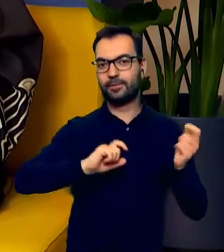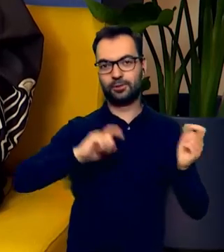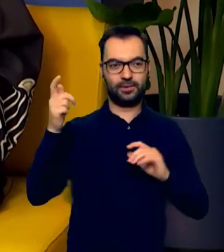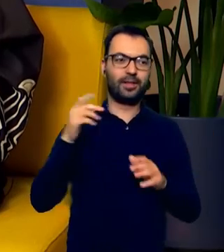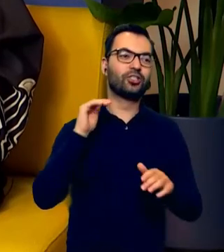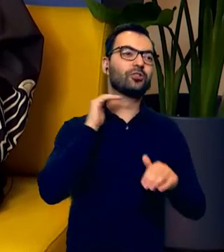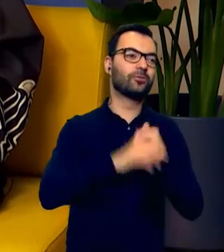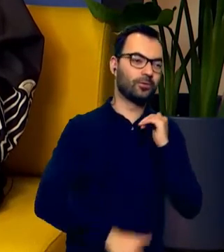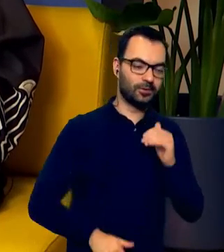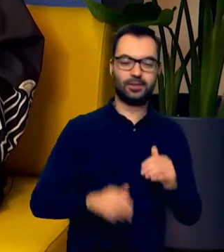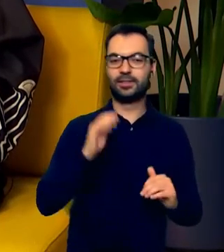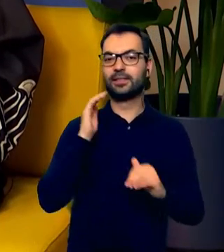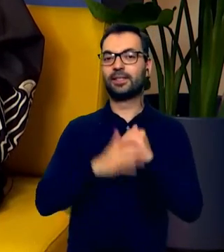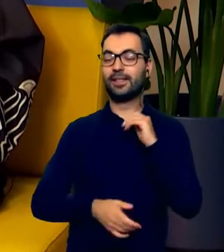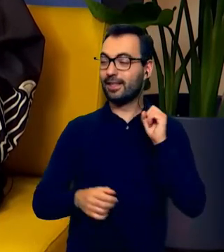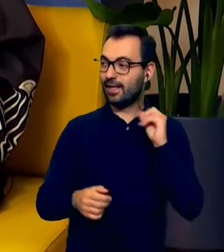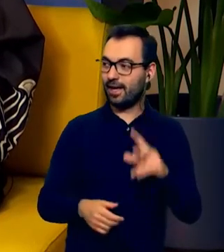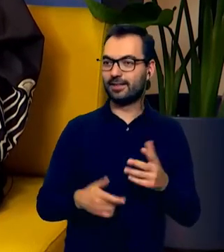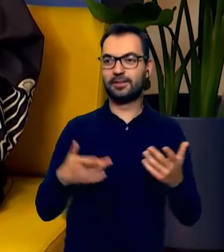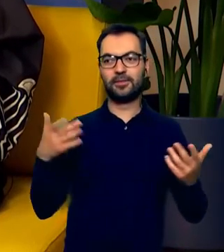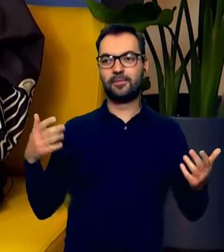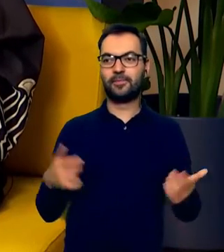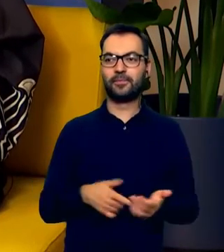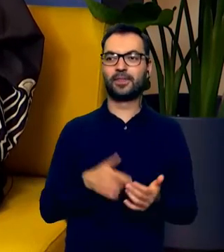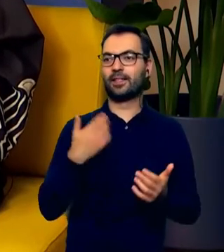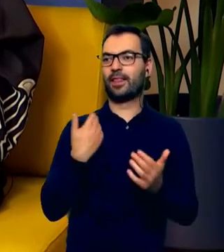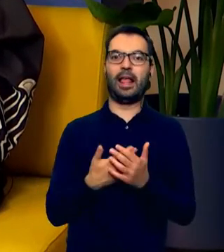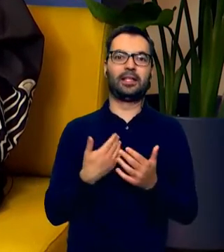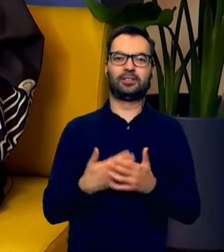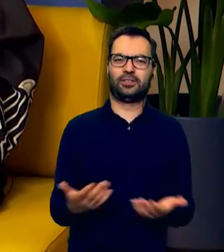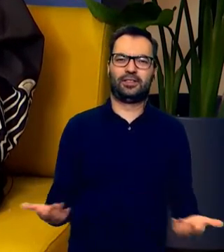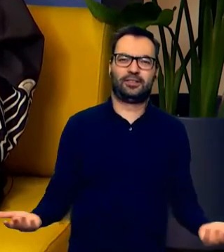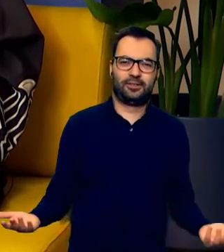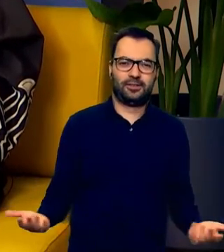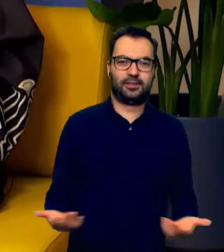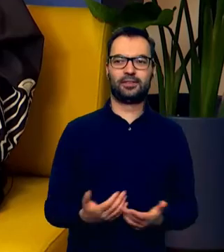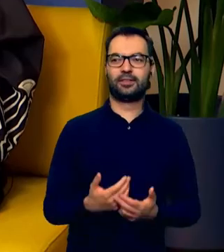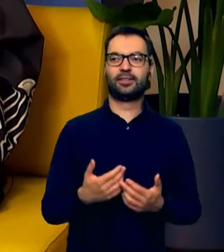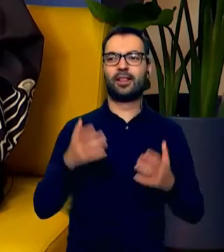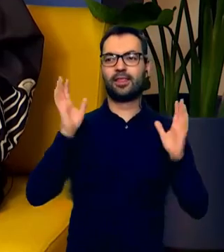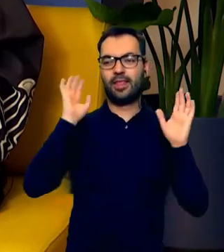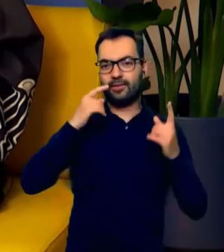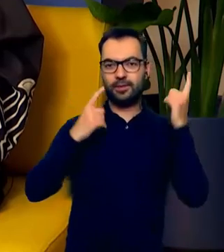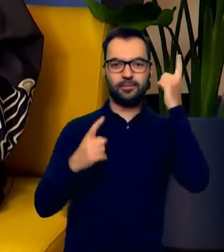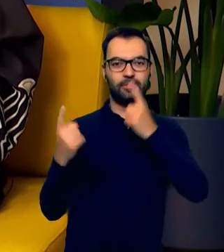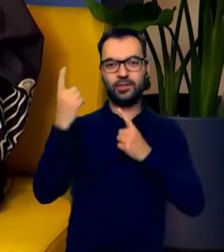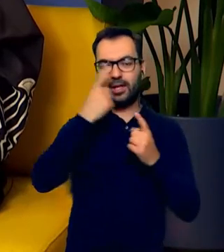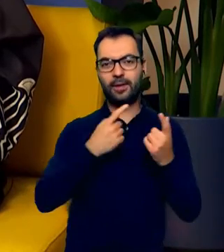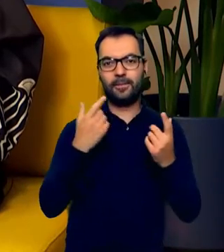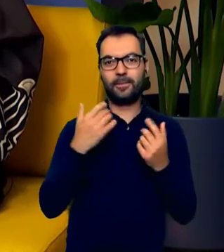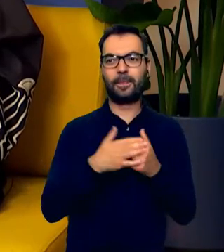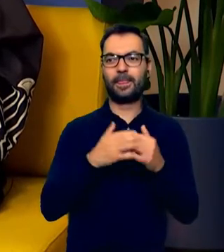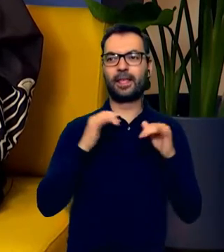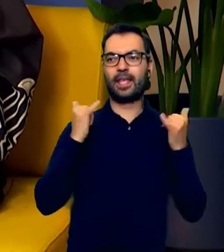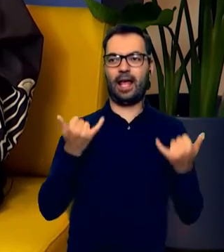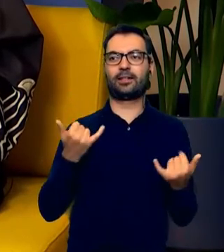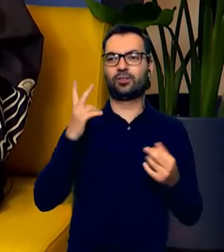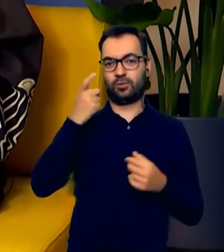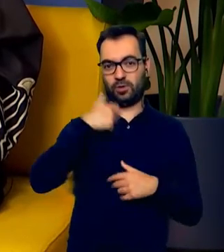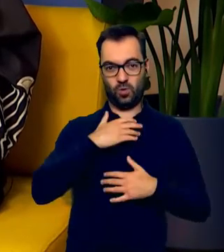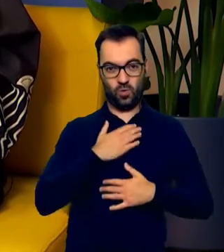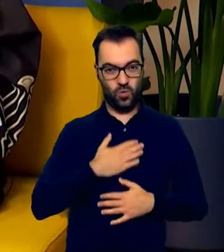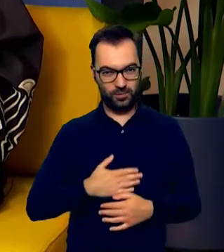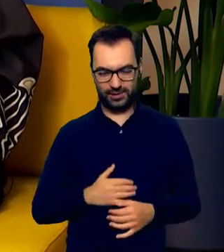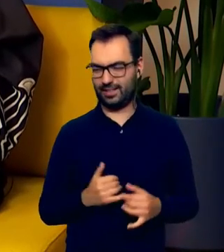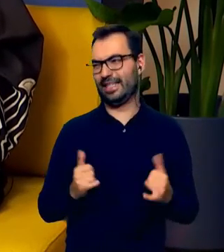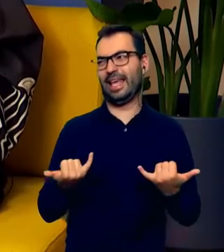tylko. Fakt, tak. To jest w ogóle, wiesz, ale dlaczego, nie? Myślę, że wiesz, nawet myślałam o tym, jak to jest, że ktoś może mnie lubić